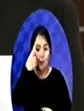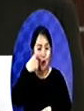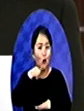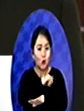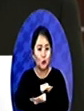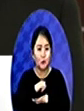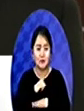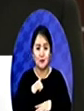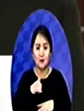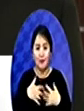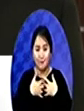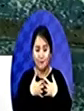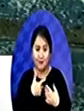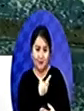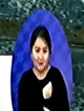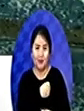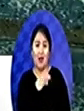холбогдолтой гэж үзэж байна.